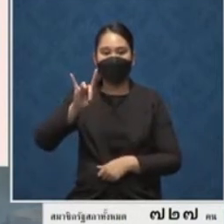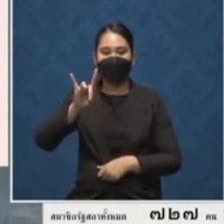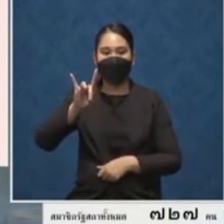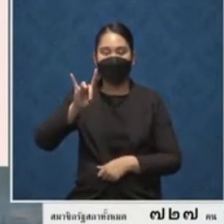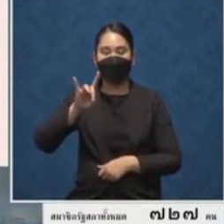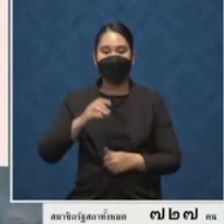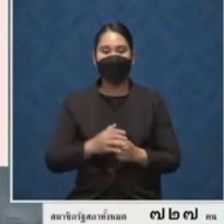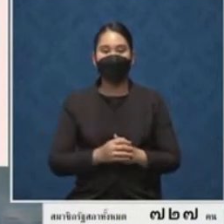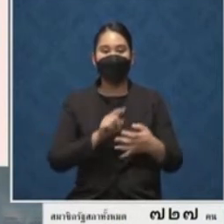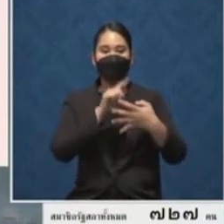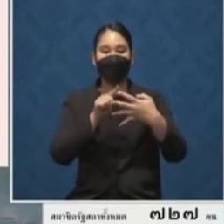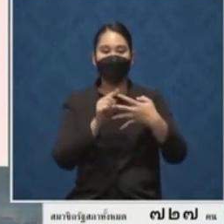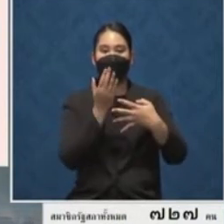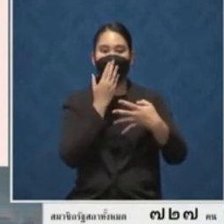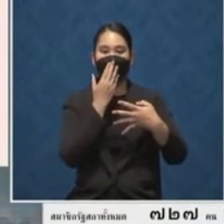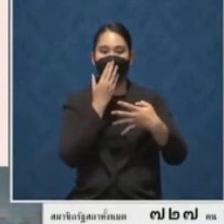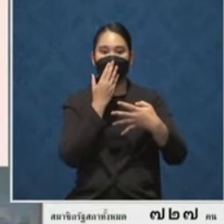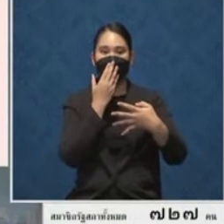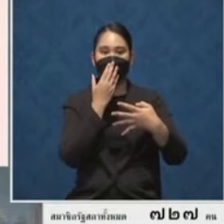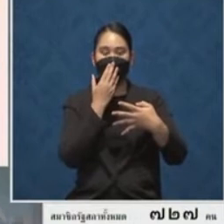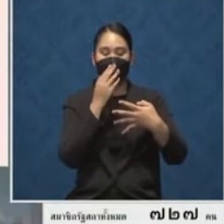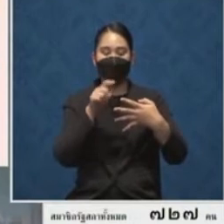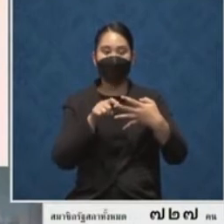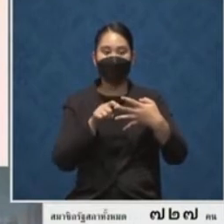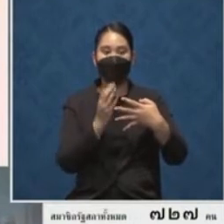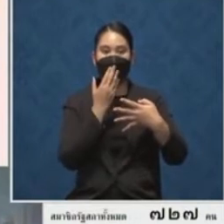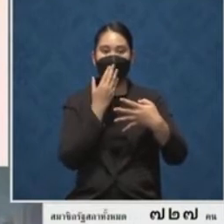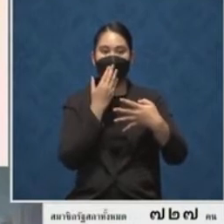1งดออกเสียง2งดออกเสียง